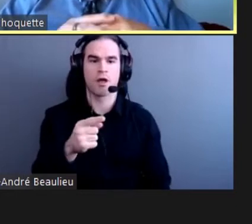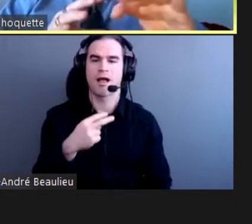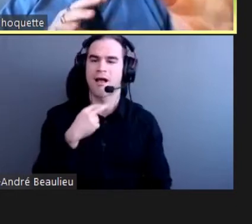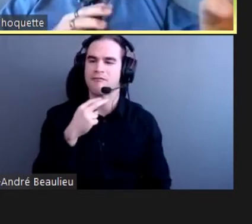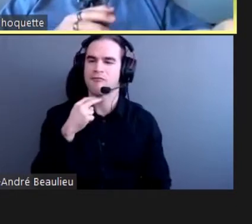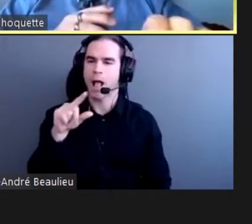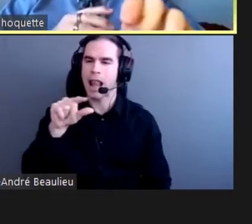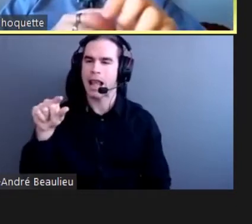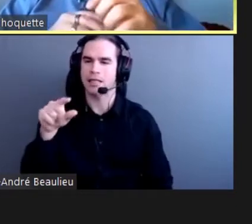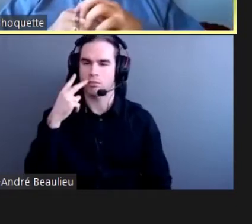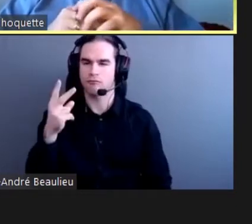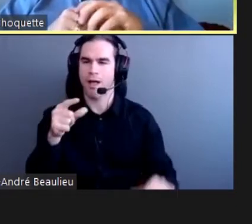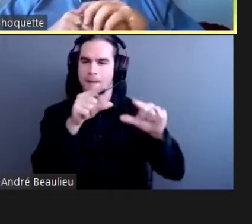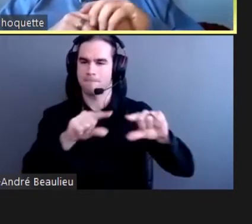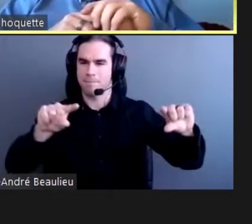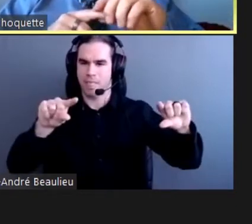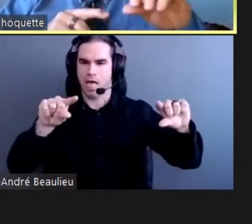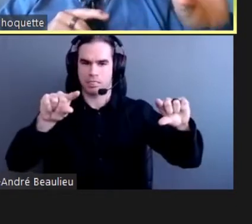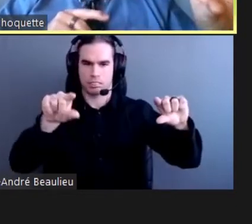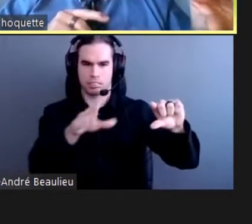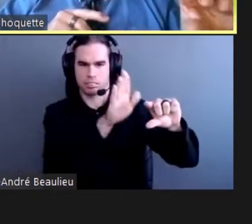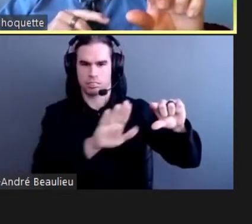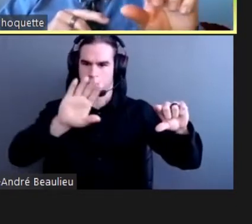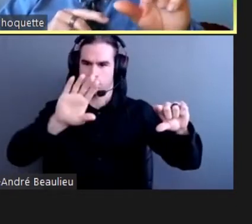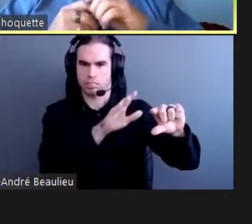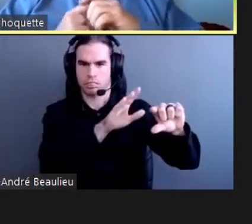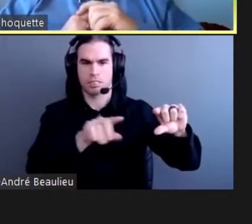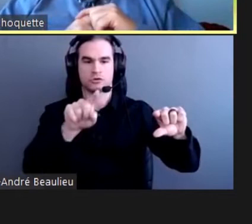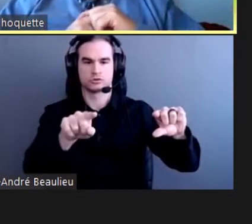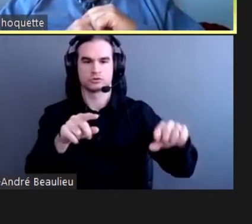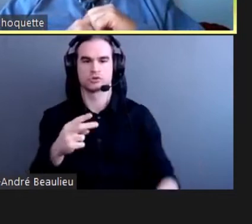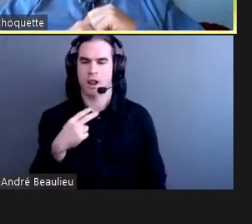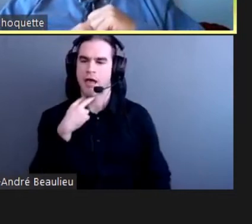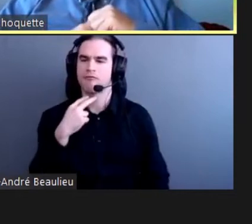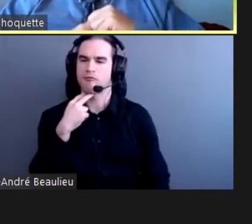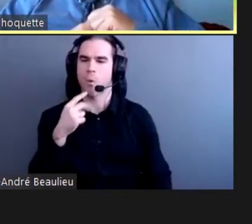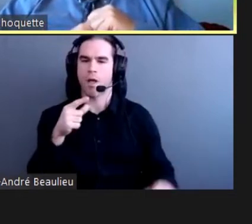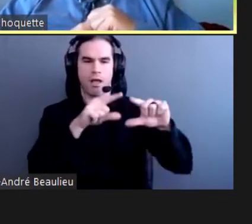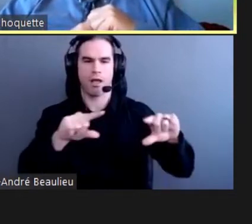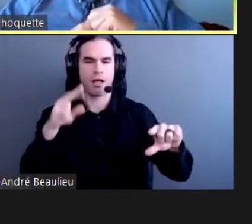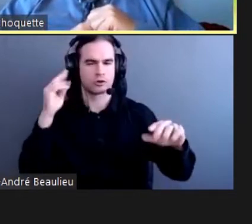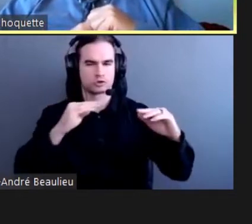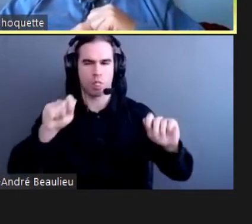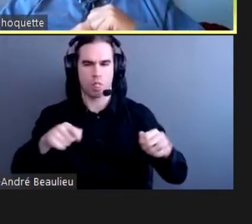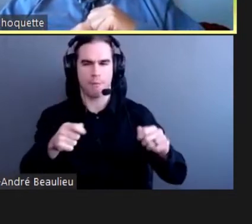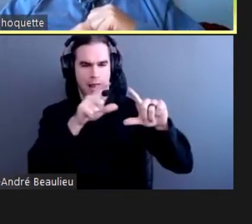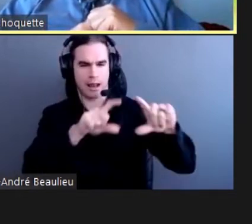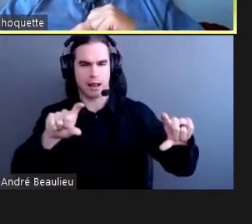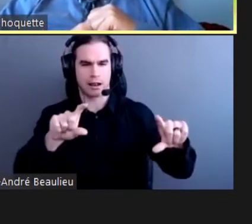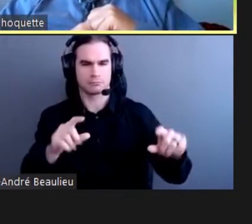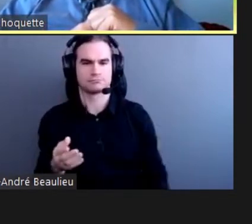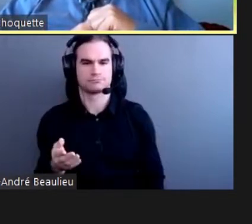voix. Puis la banane, ça représente au fond la voix à niveau normal. OK.